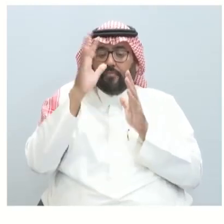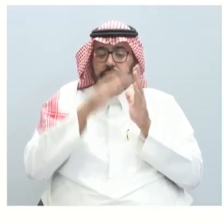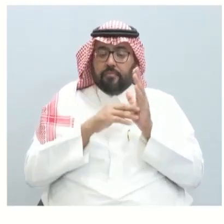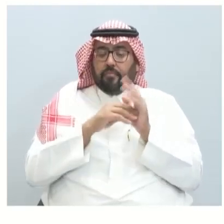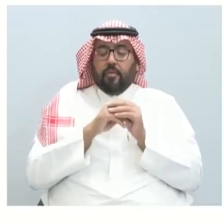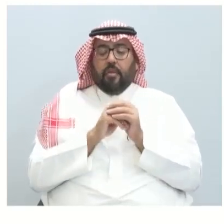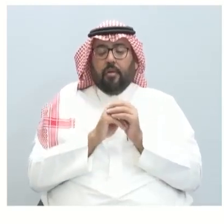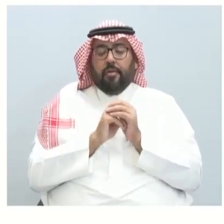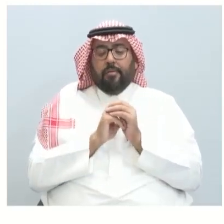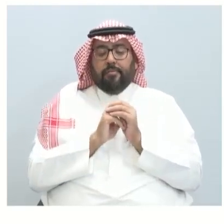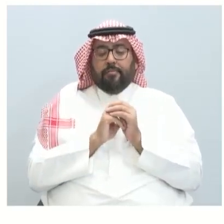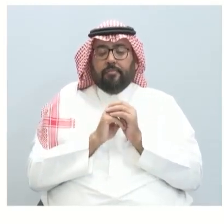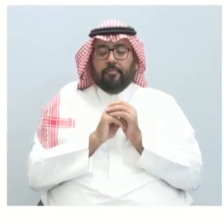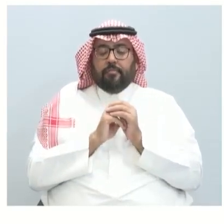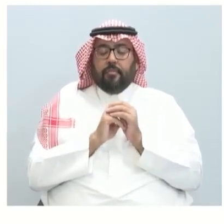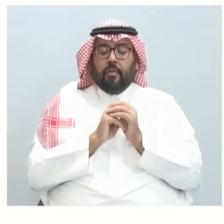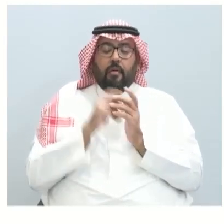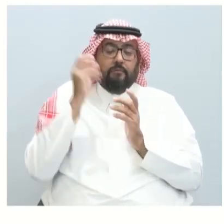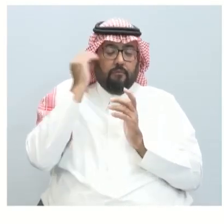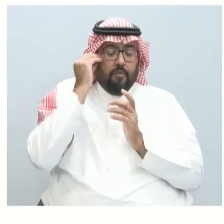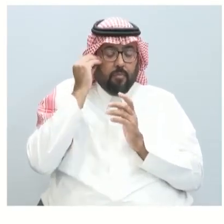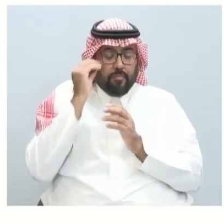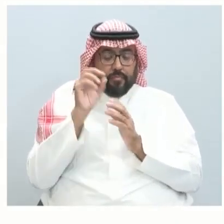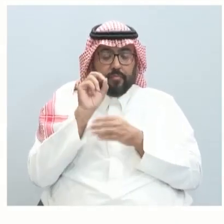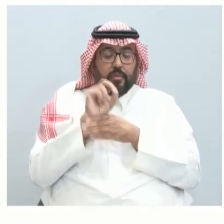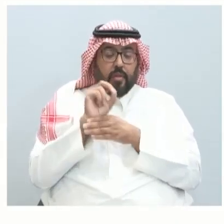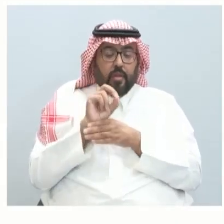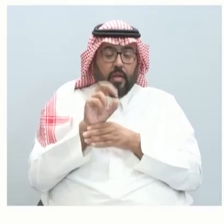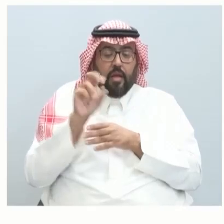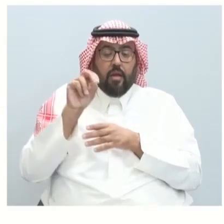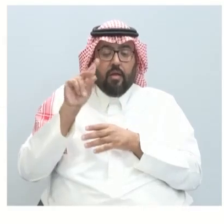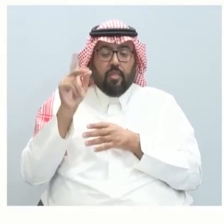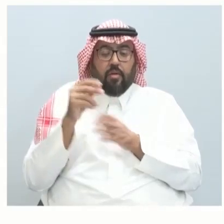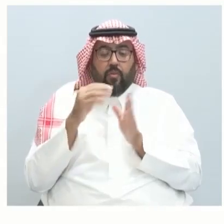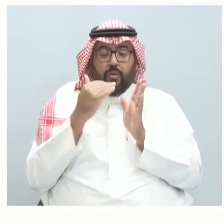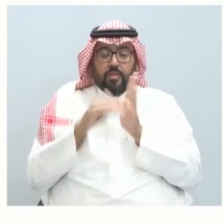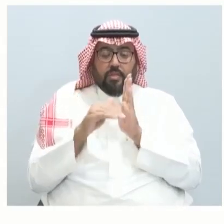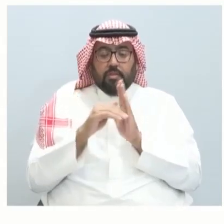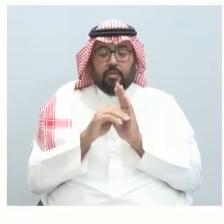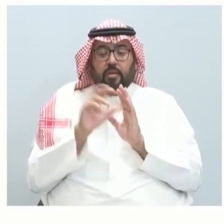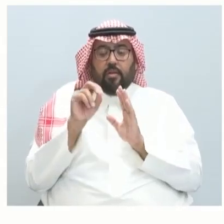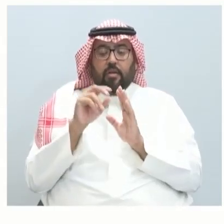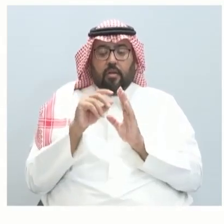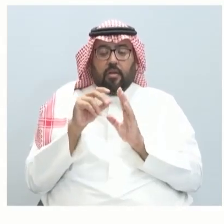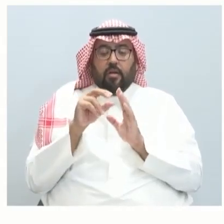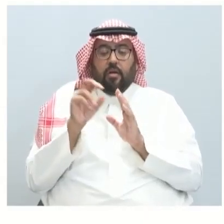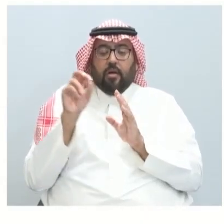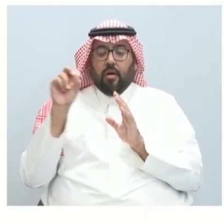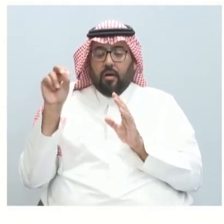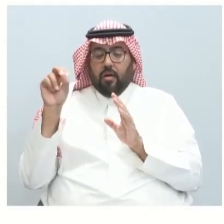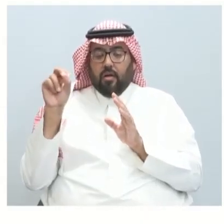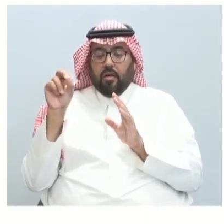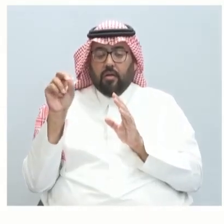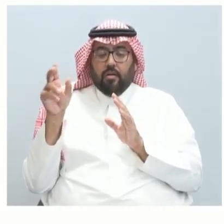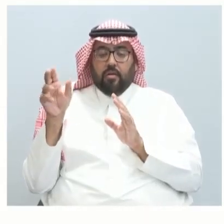هذه المعلومات الان لدينا هذا المفهوم الاساسي عن القطر ونصف القطر قطر الدائره نرمز له